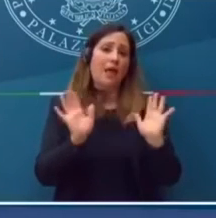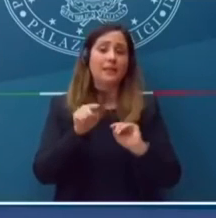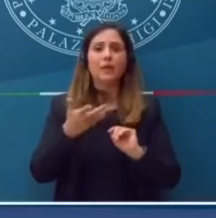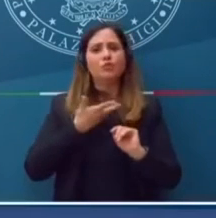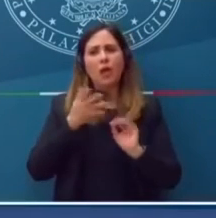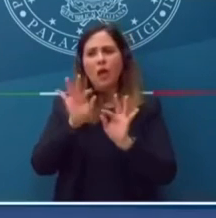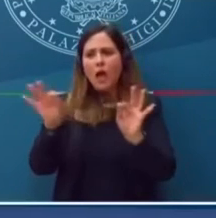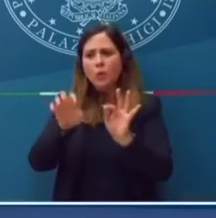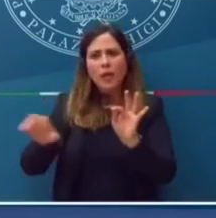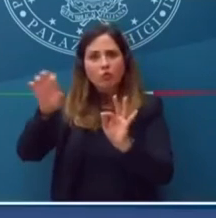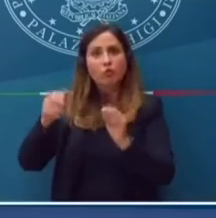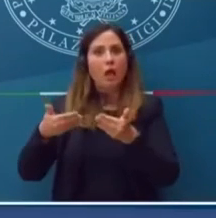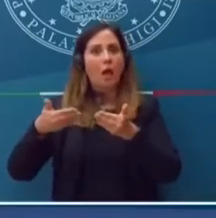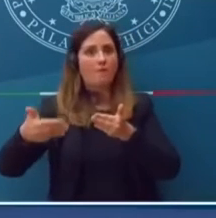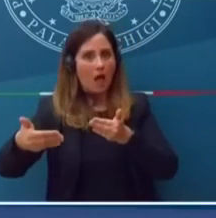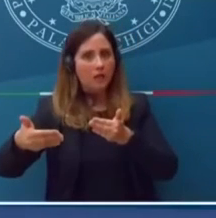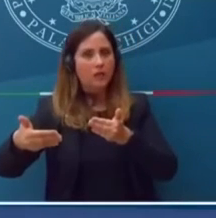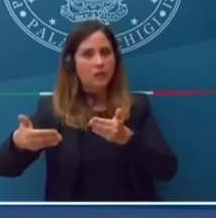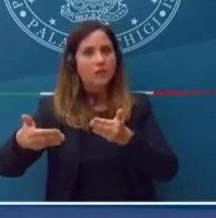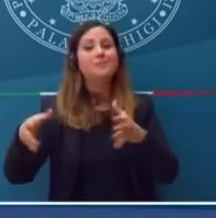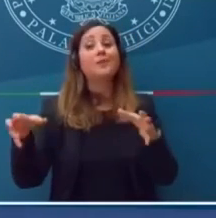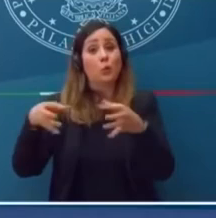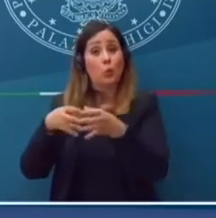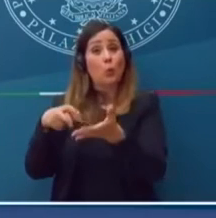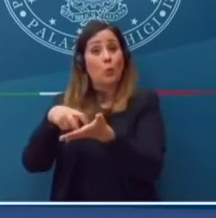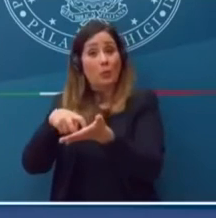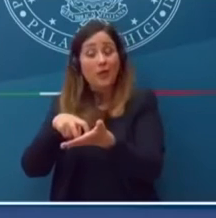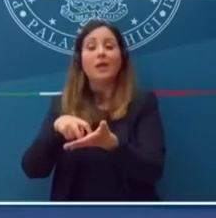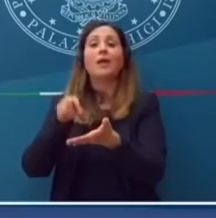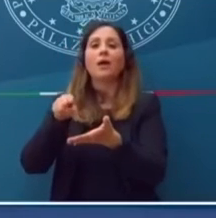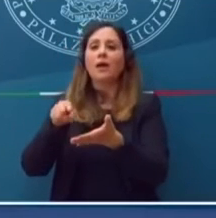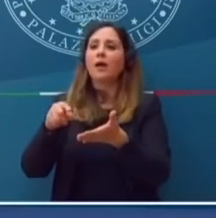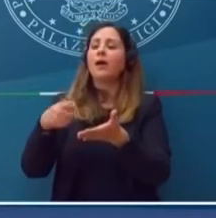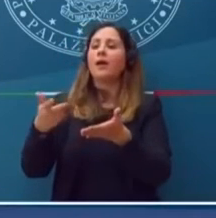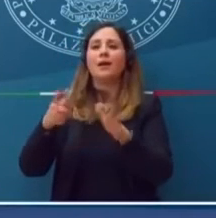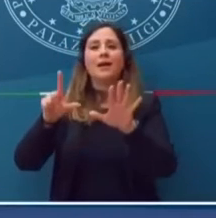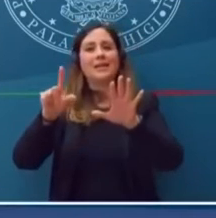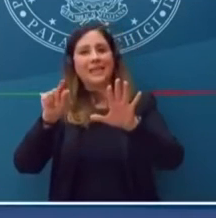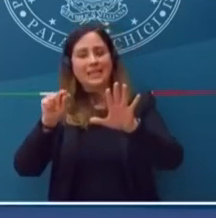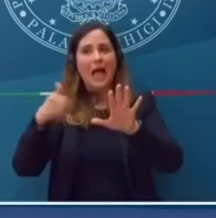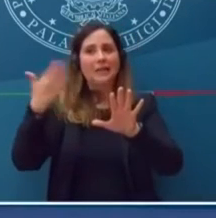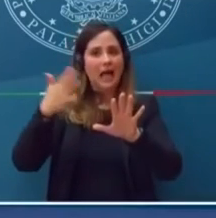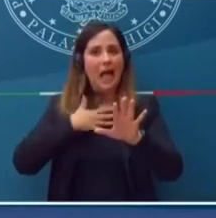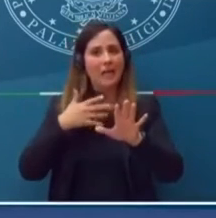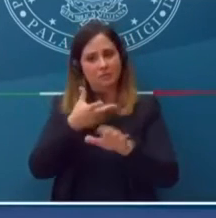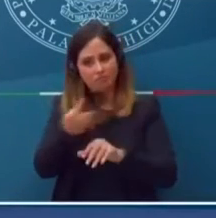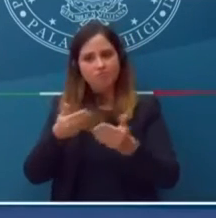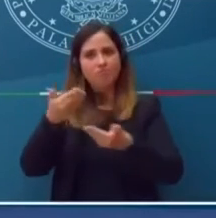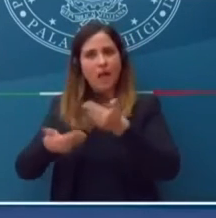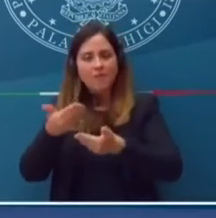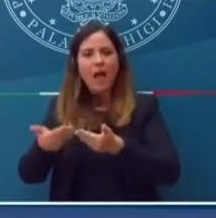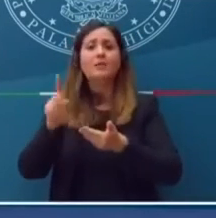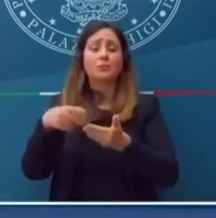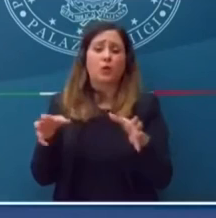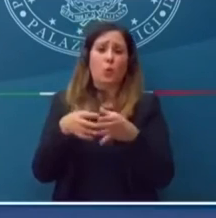campagna vaccinale con i più vulnerabili, con gli over 65, 70, 75, 80 e i fragili,